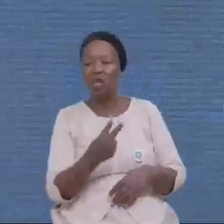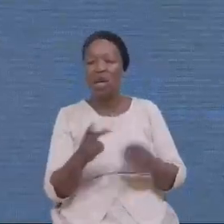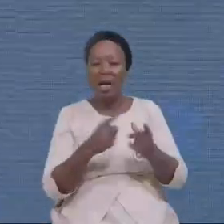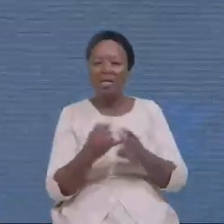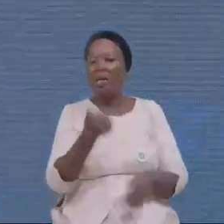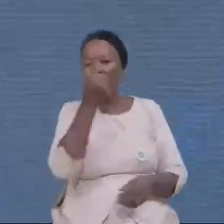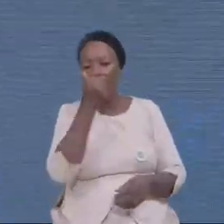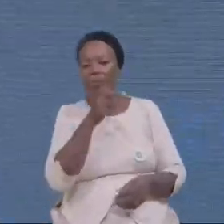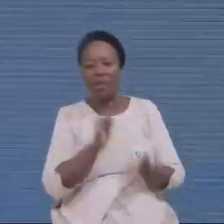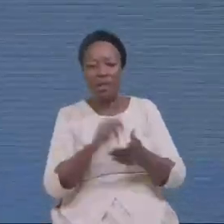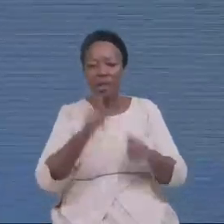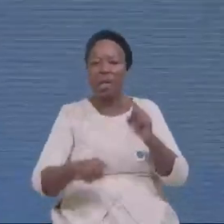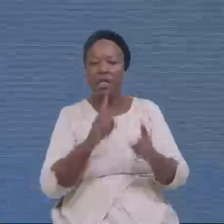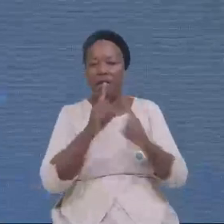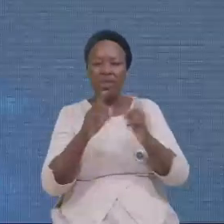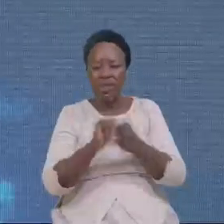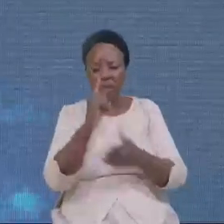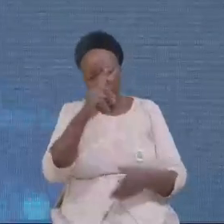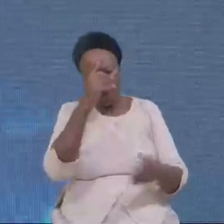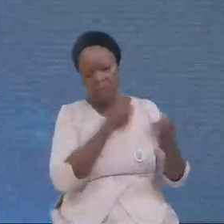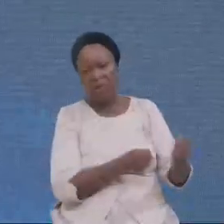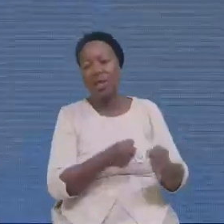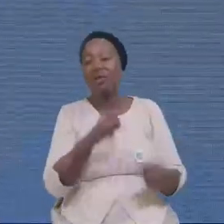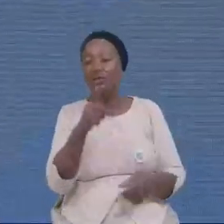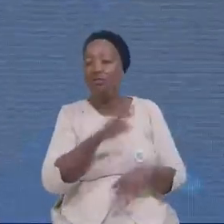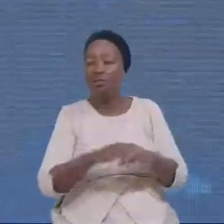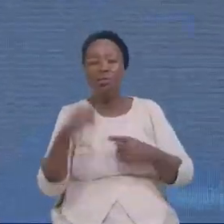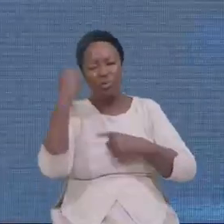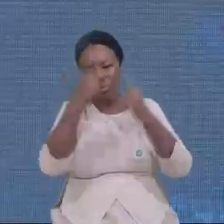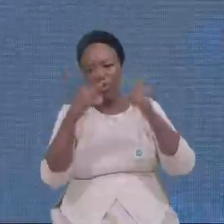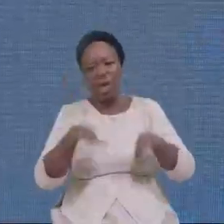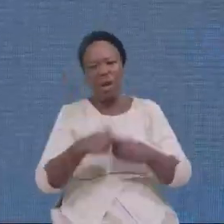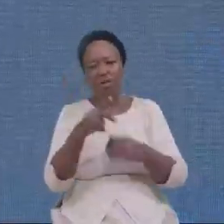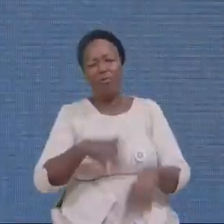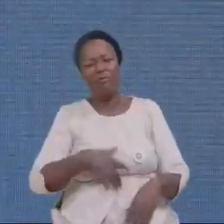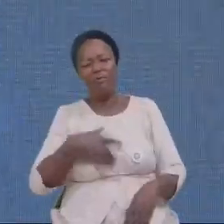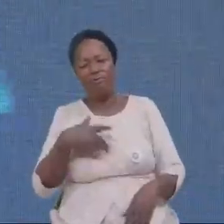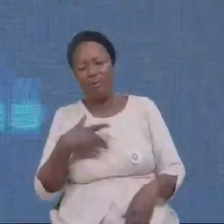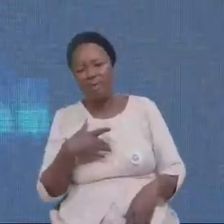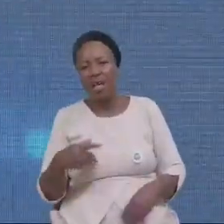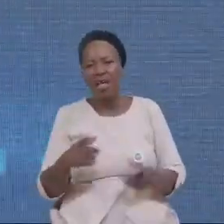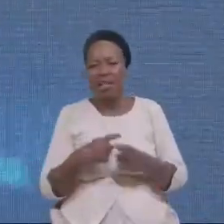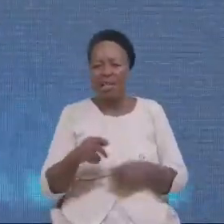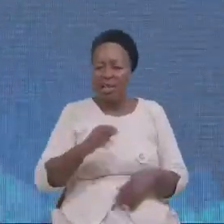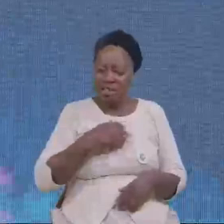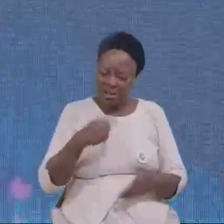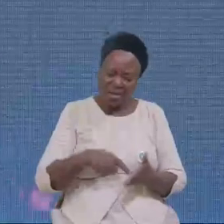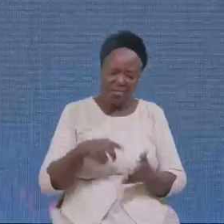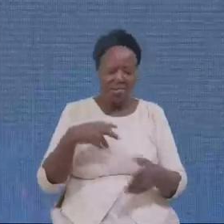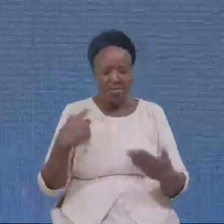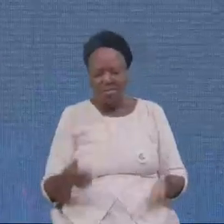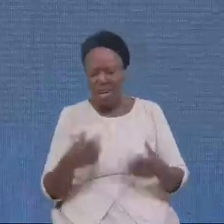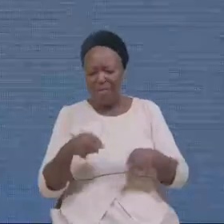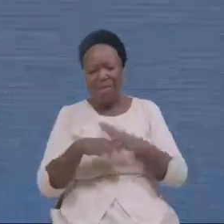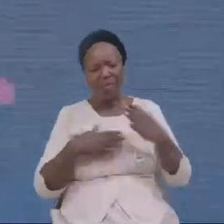Il ne pourrait pas parler. Ça, c'est la foi. Tu ne considères pas, oh, comment je sens. Oh, cette chose circule